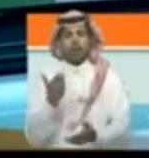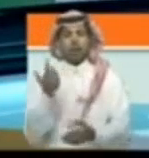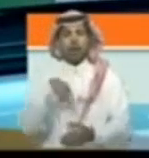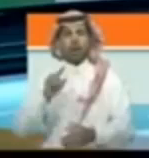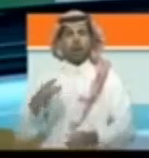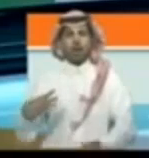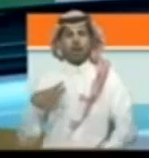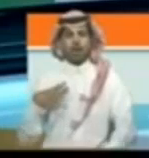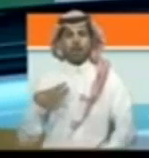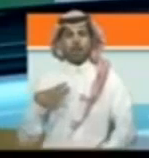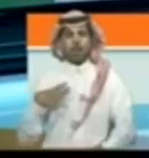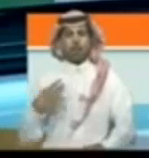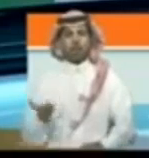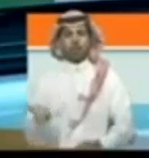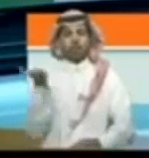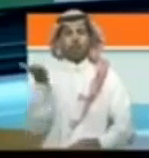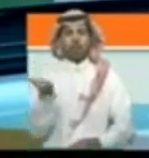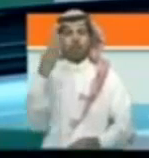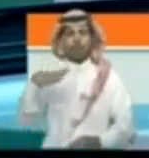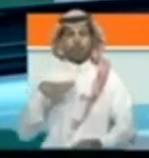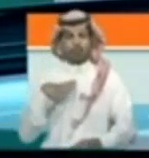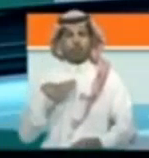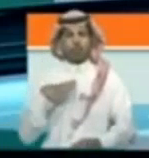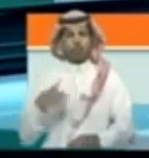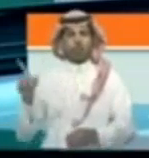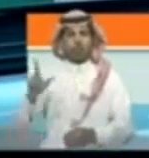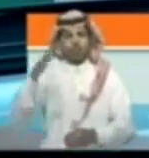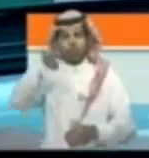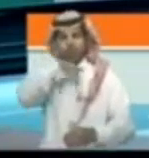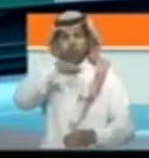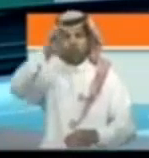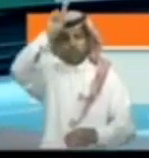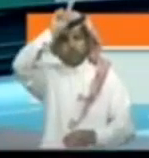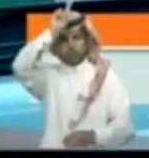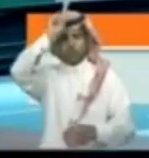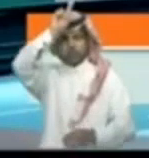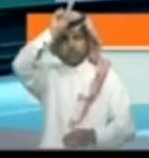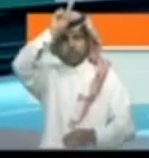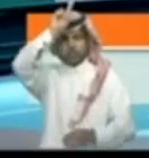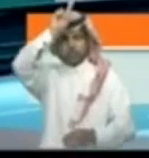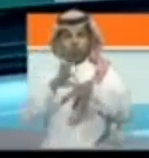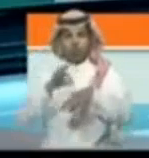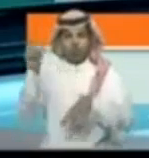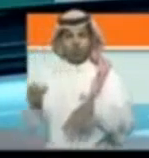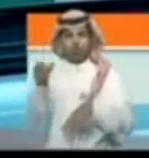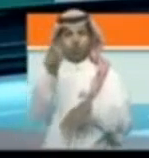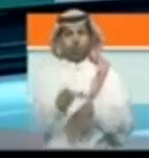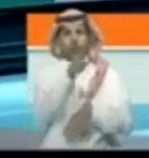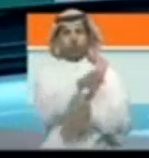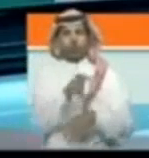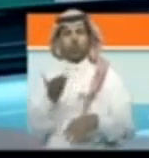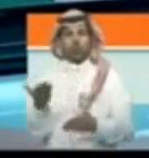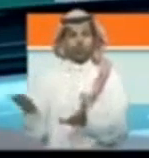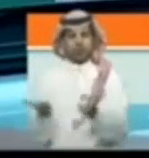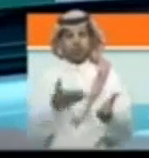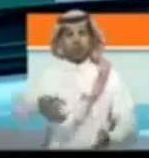الأمراء وسماحة مفتي عام المملكة وأصحاب الفضيلة والعلماء وجمعا من المواطنين الذين قدموا